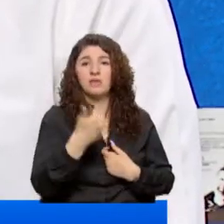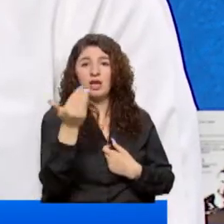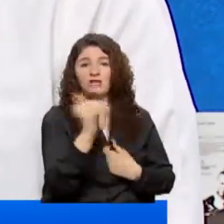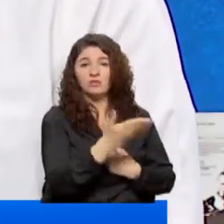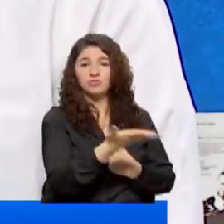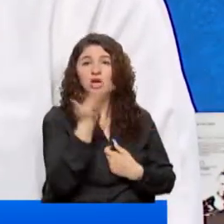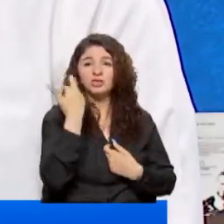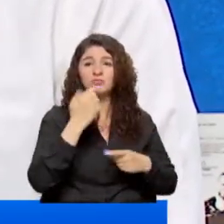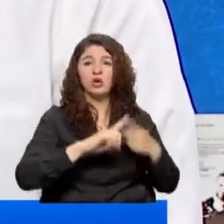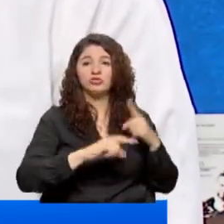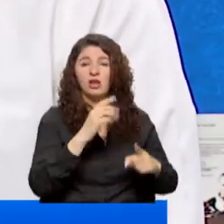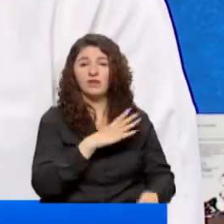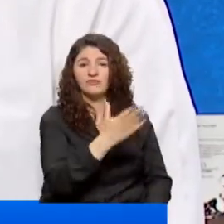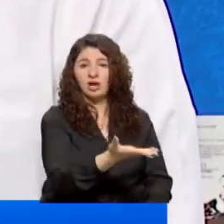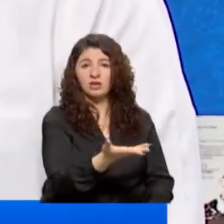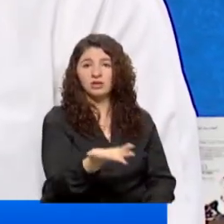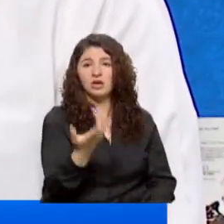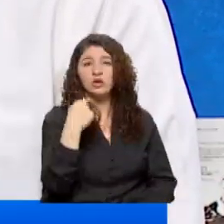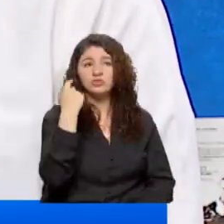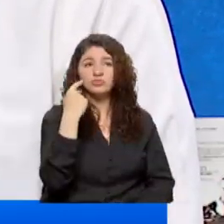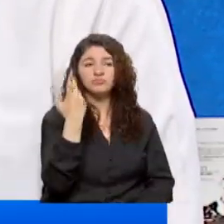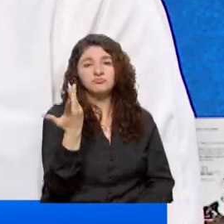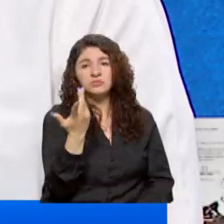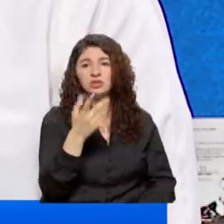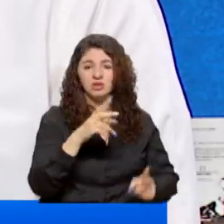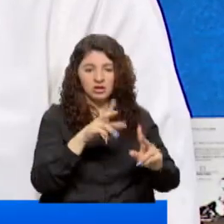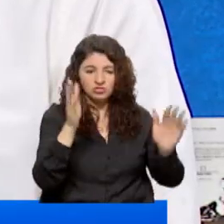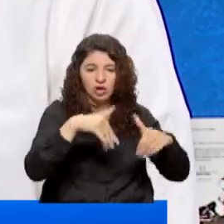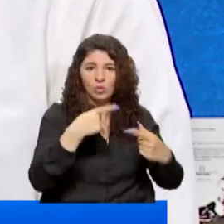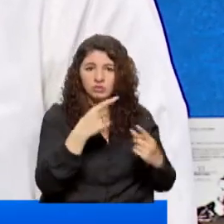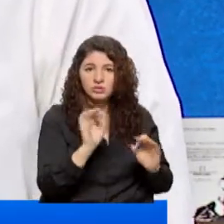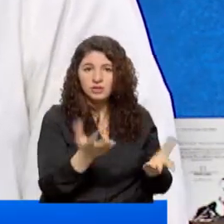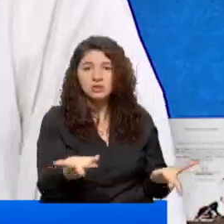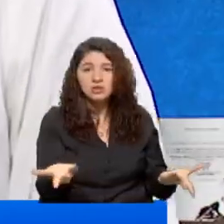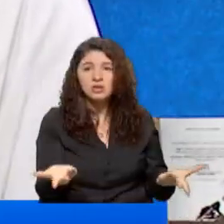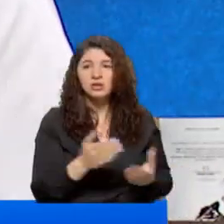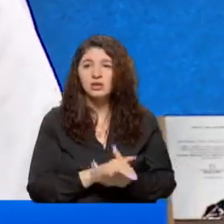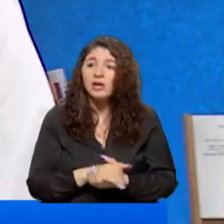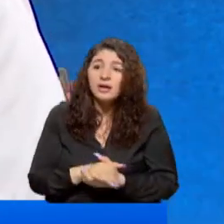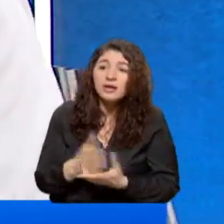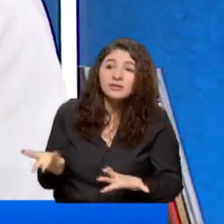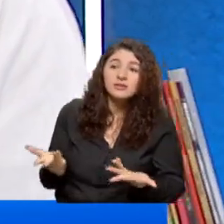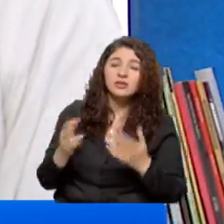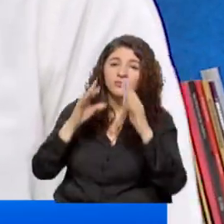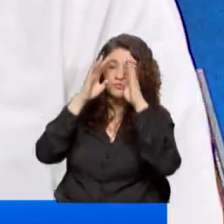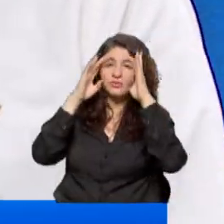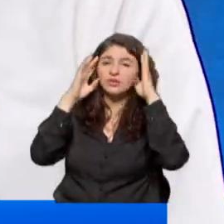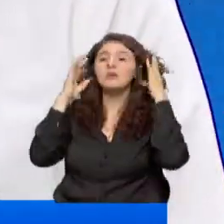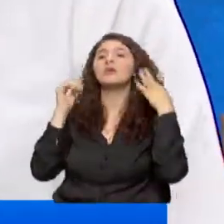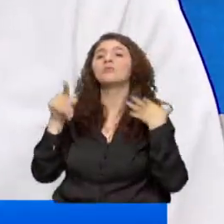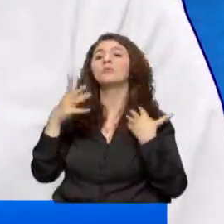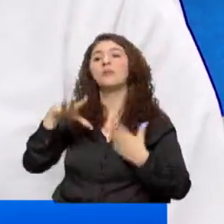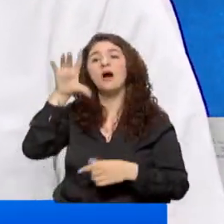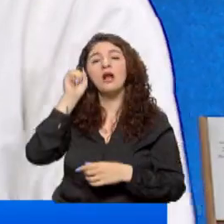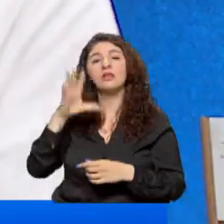bakan gelmiş eski Politikalar vardı gibi düşünmesi çağır konuş değil mi Evet ya şimdi burada bir